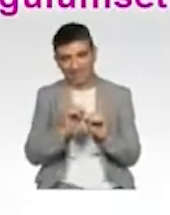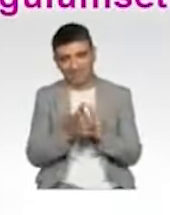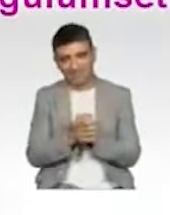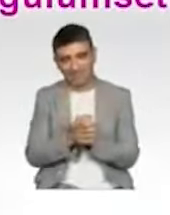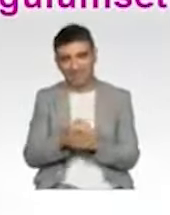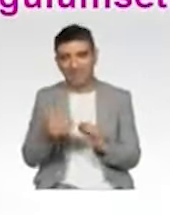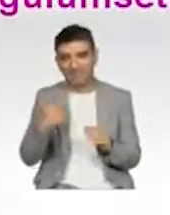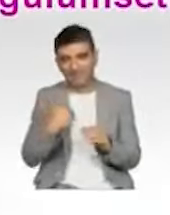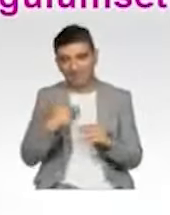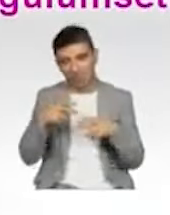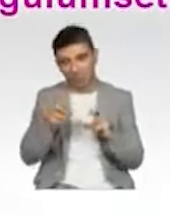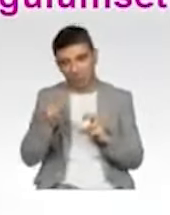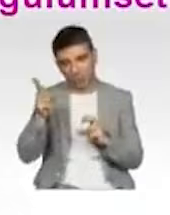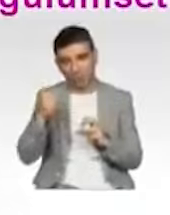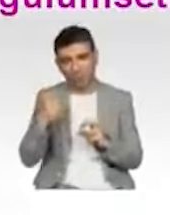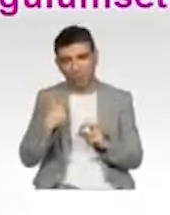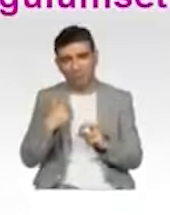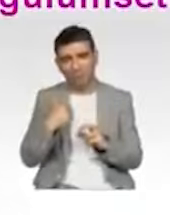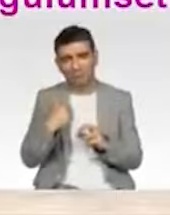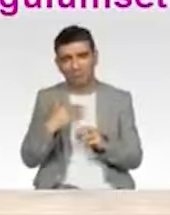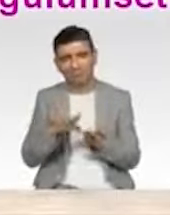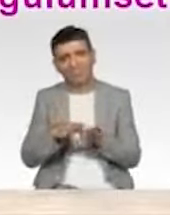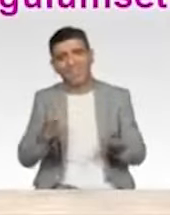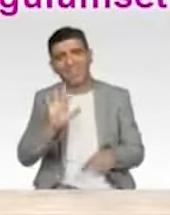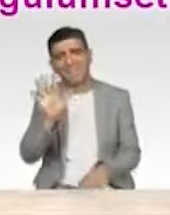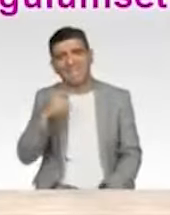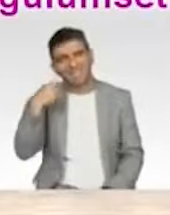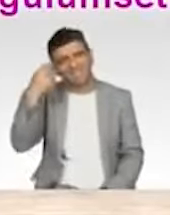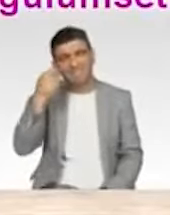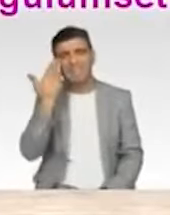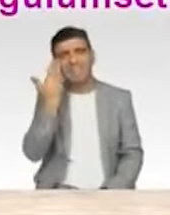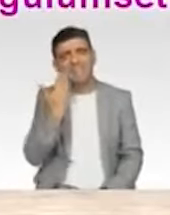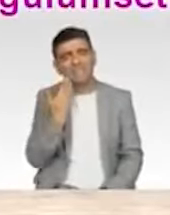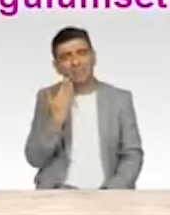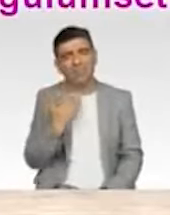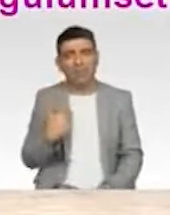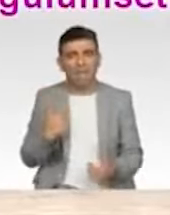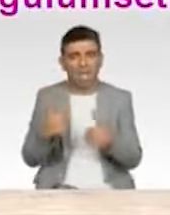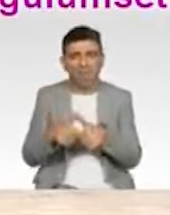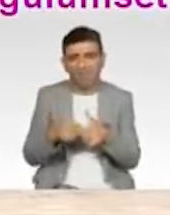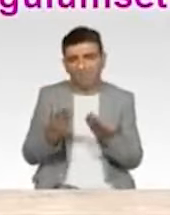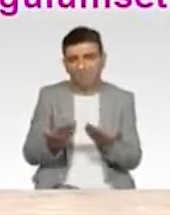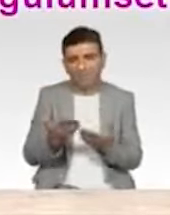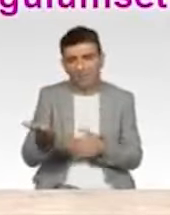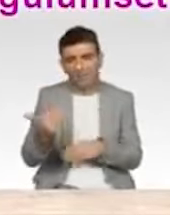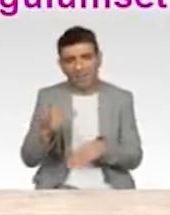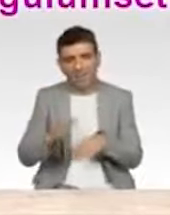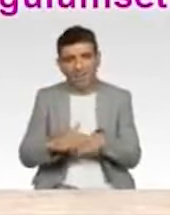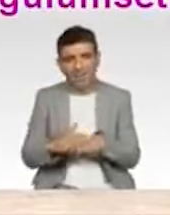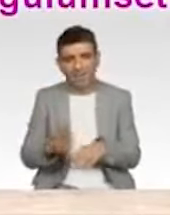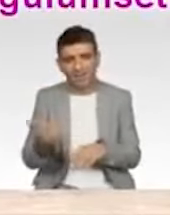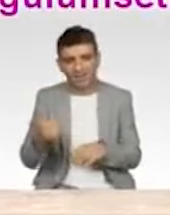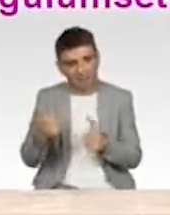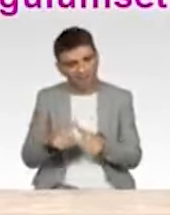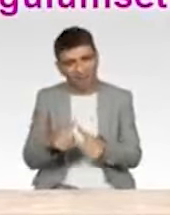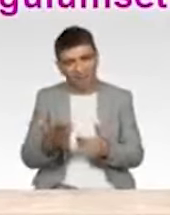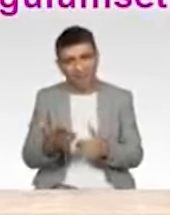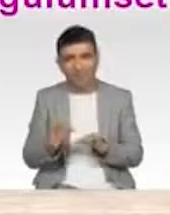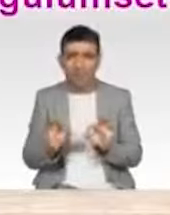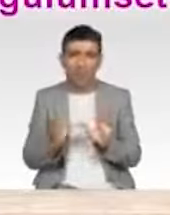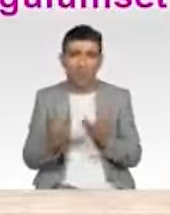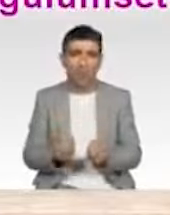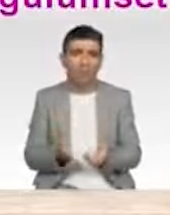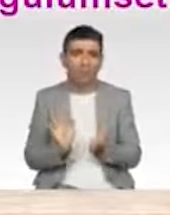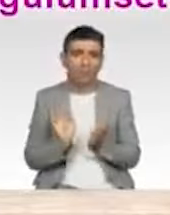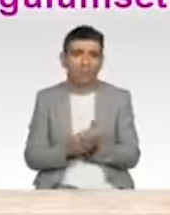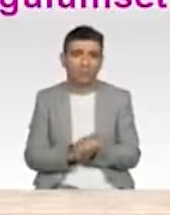Biz oturuyorduk kanepede, ha, böyle film izliyorduk. Ya evlensek mi ya, ver eline. Ha bu. Verdi. Yazıklar olsun. Kuru kuru